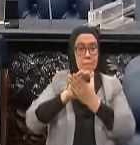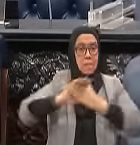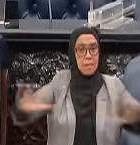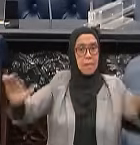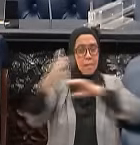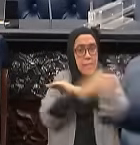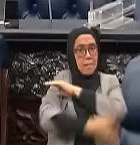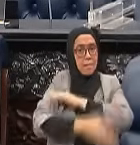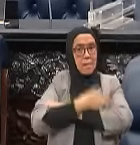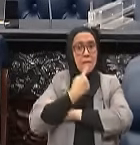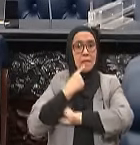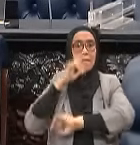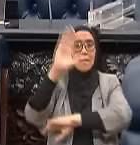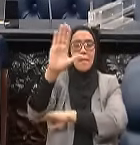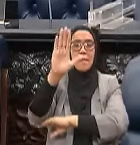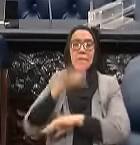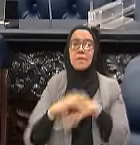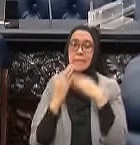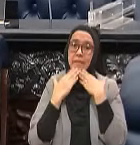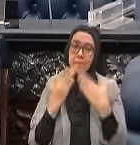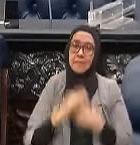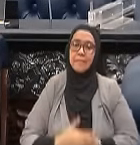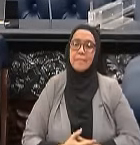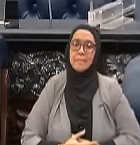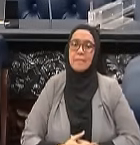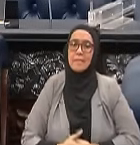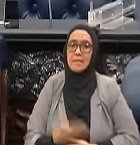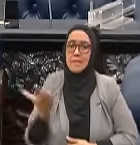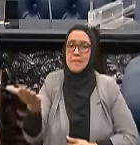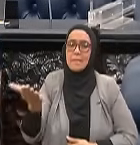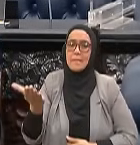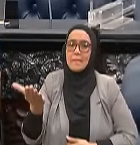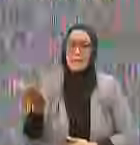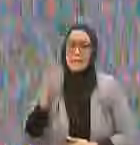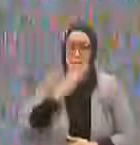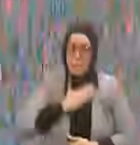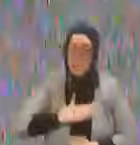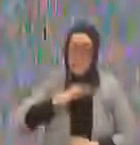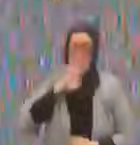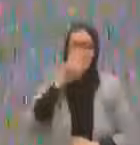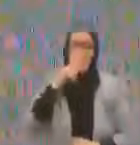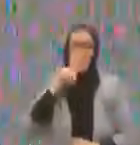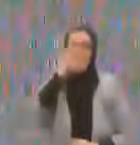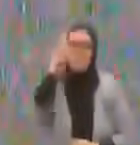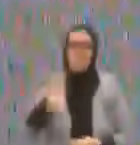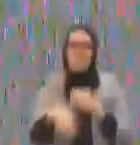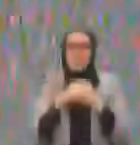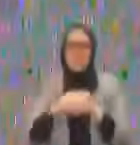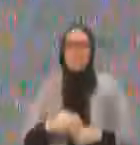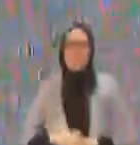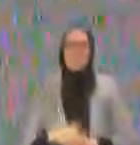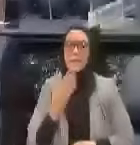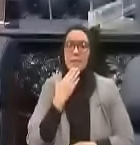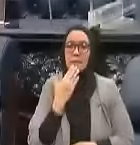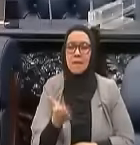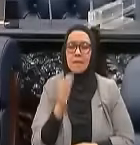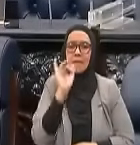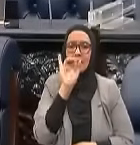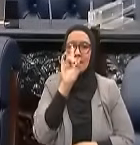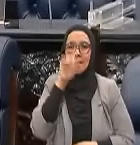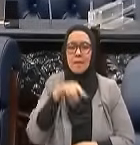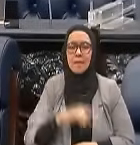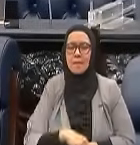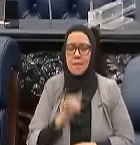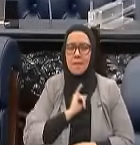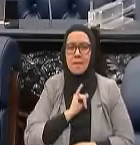tidak menjelaskan kepentingan negara demokrasi nashnya bagian kalau natal selesai Terima kasih dari betul saya